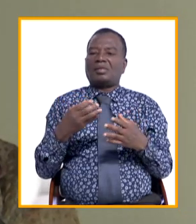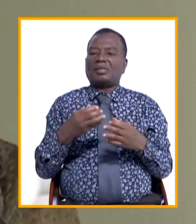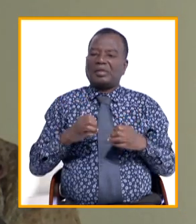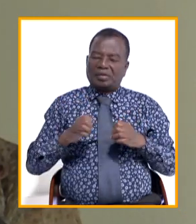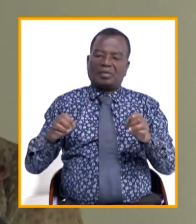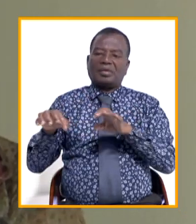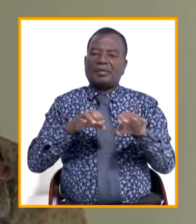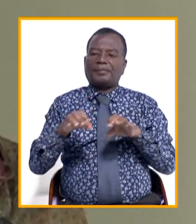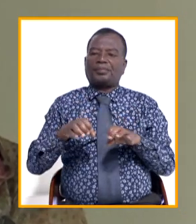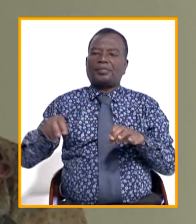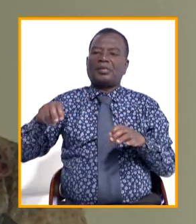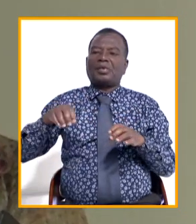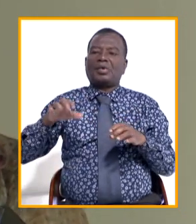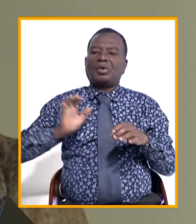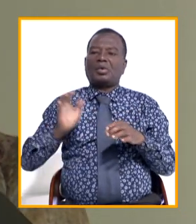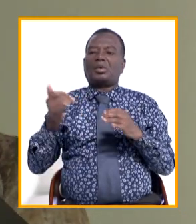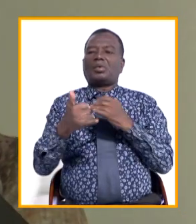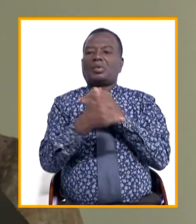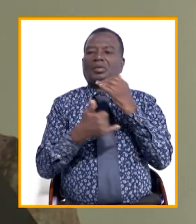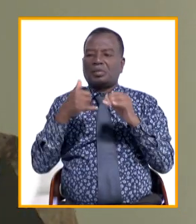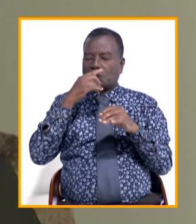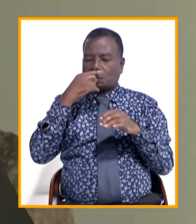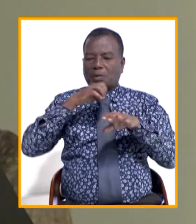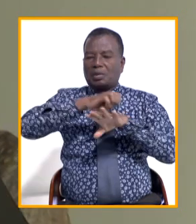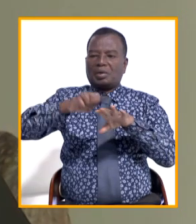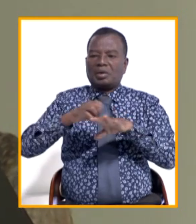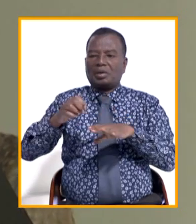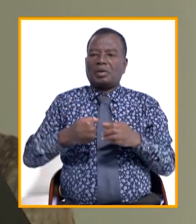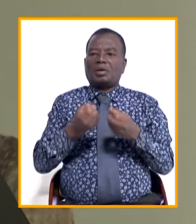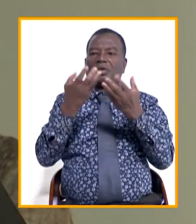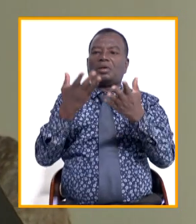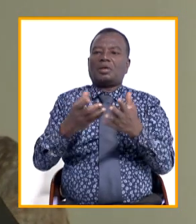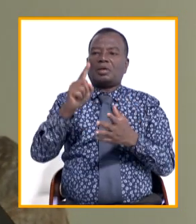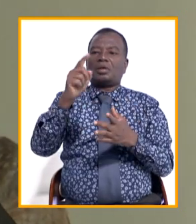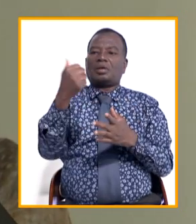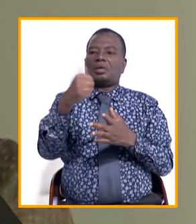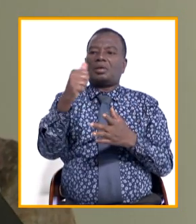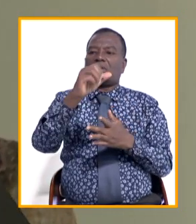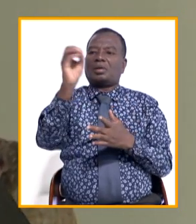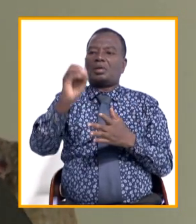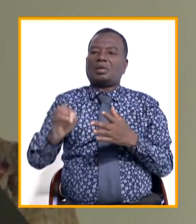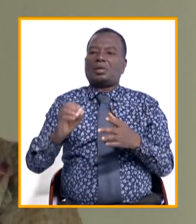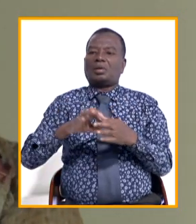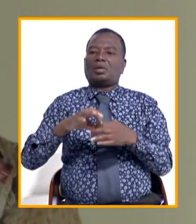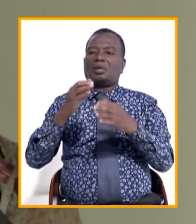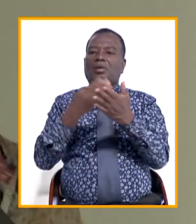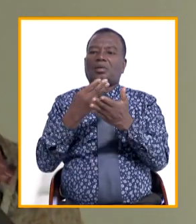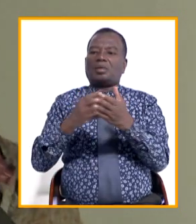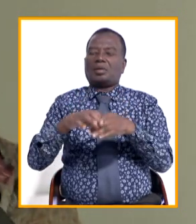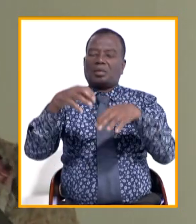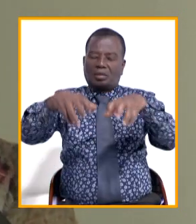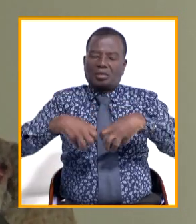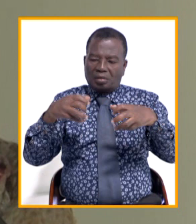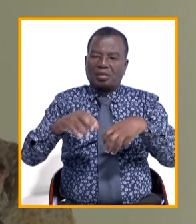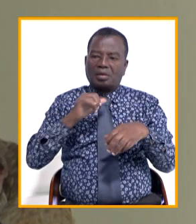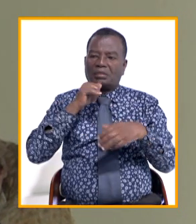à faire. Nos États se sont engagés, il y a quelques années, de consacrer au moins 10% de leur budget à l'agriculture, ce